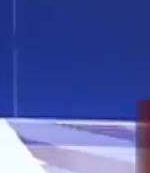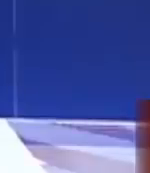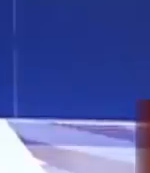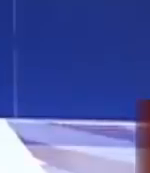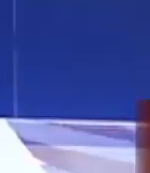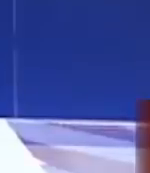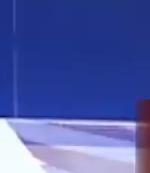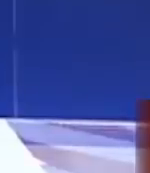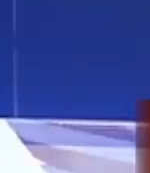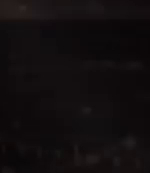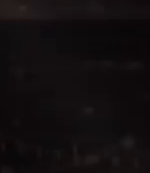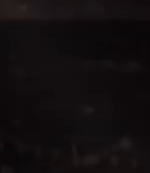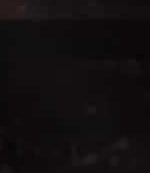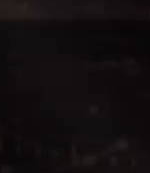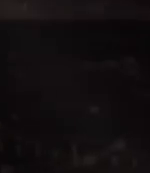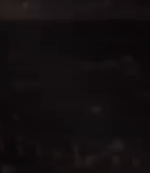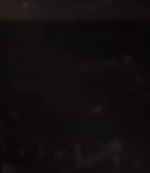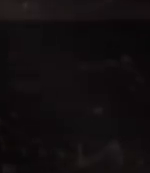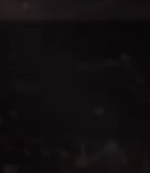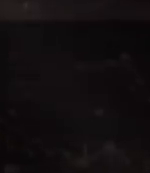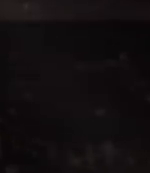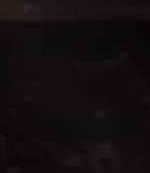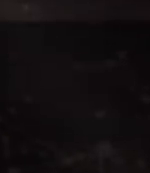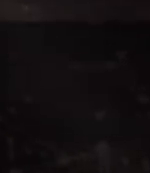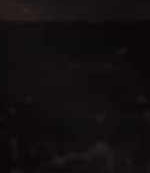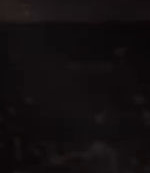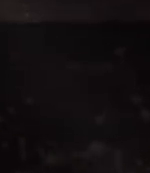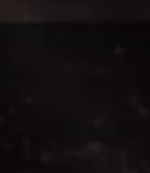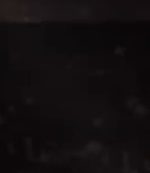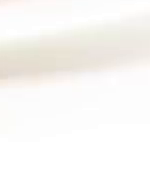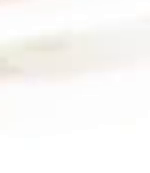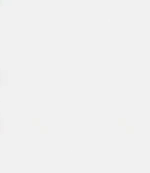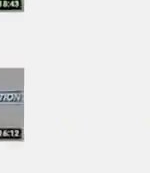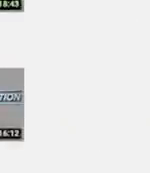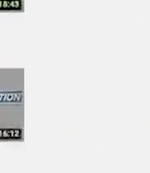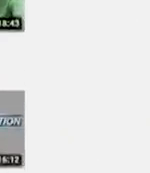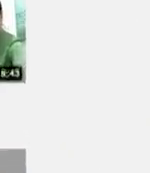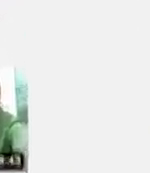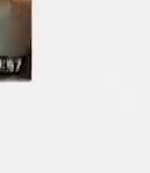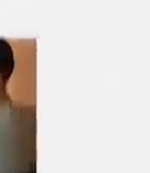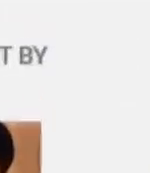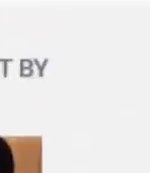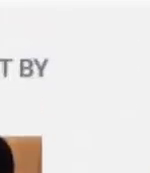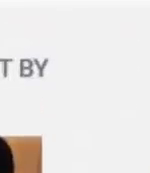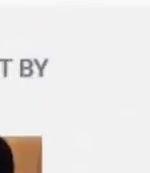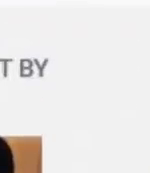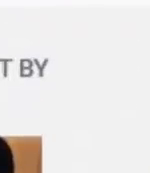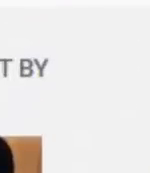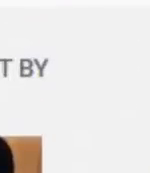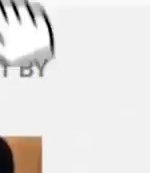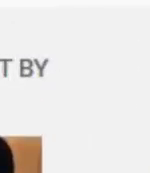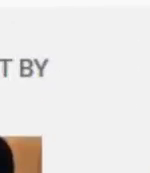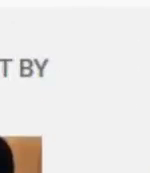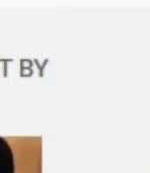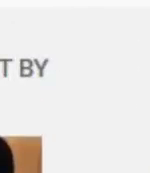Mga kapatid, meron na po tayong 17.5 million subscribers sa YouTube. Sa mga hindi pa po nakakapag-subscribe, make sure